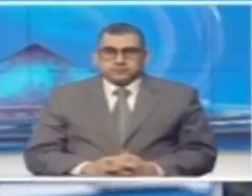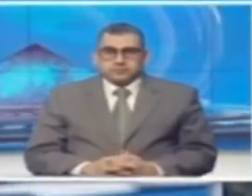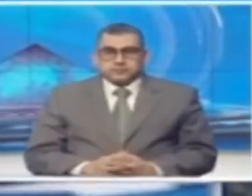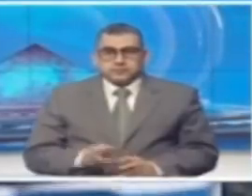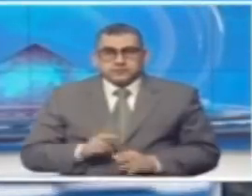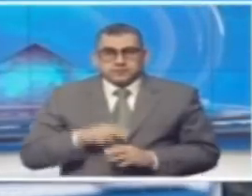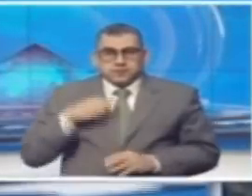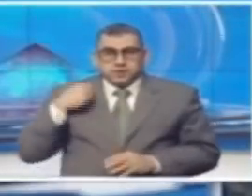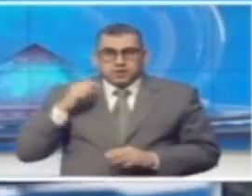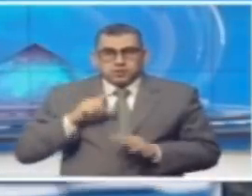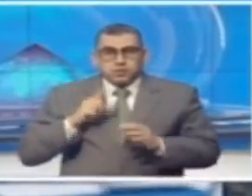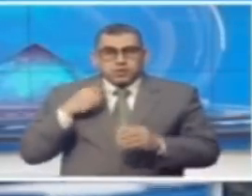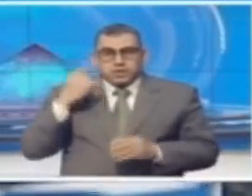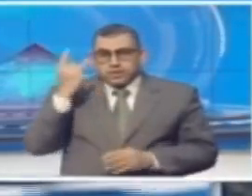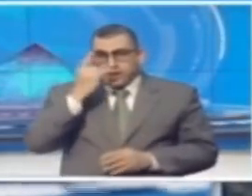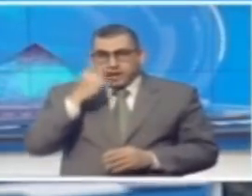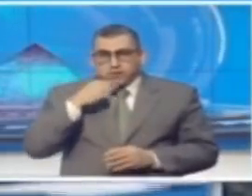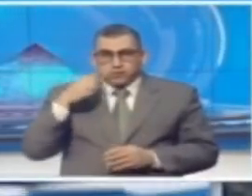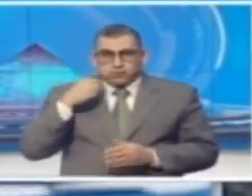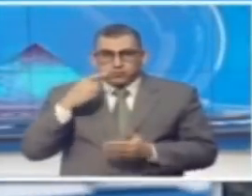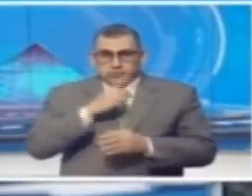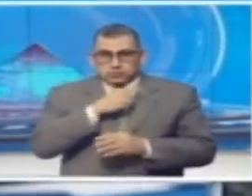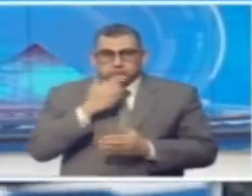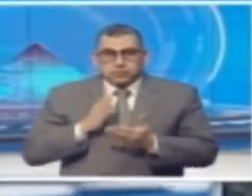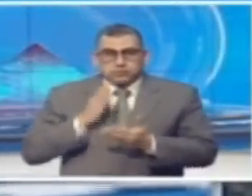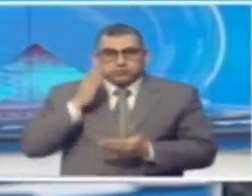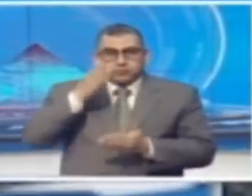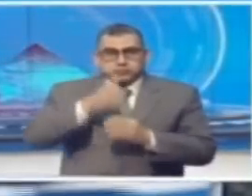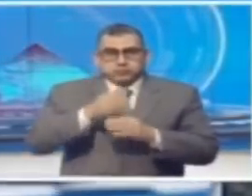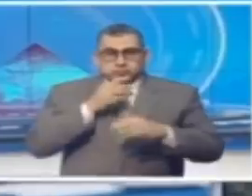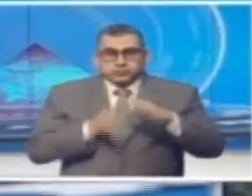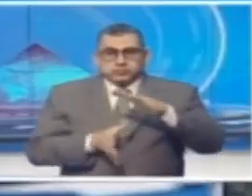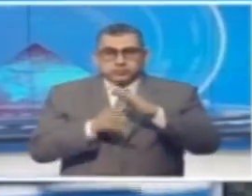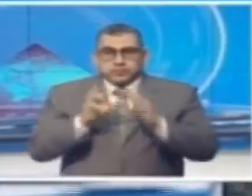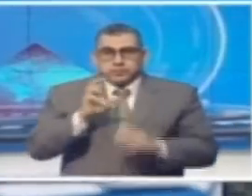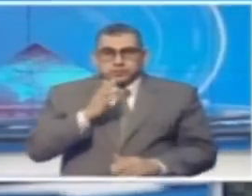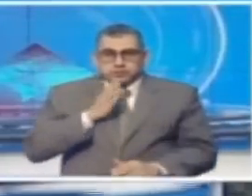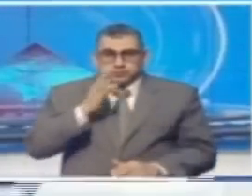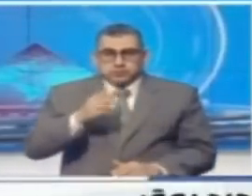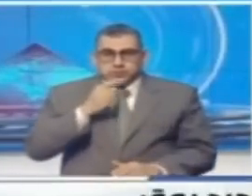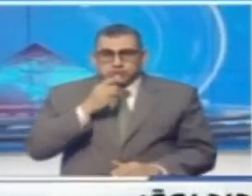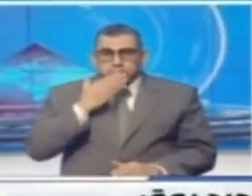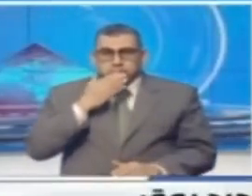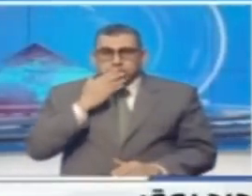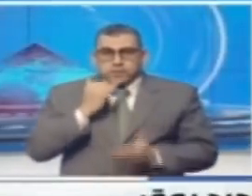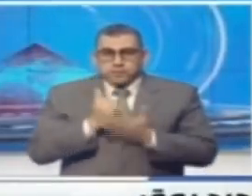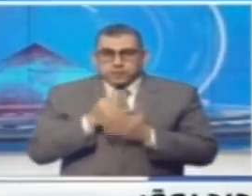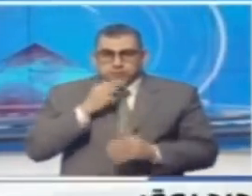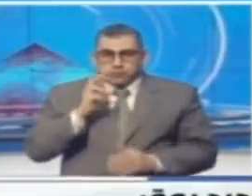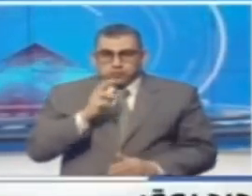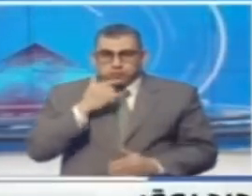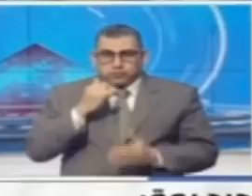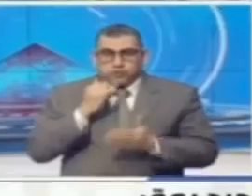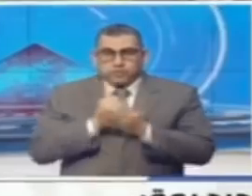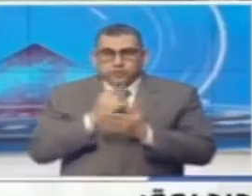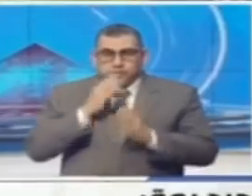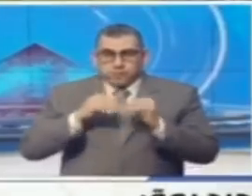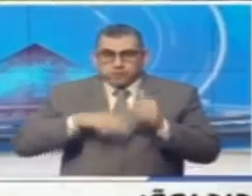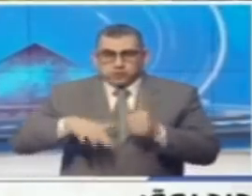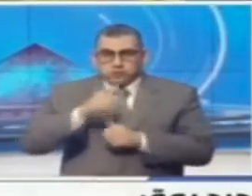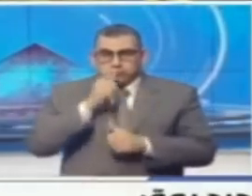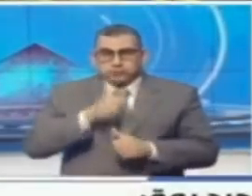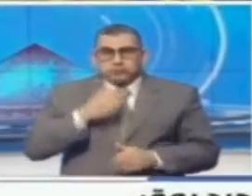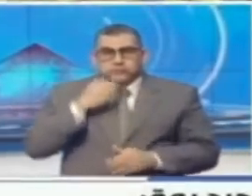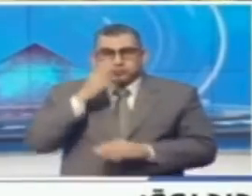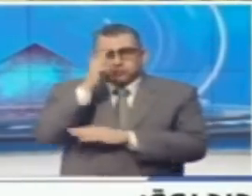كما قام وزير الداخلية محمود توفيق بزيارة قداسة البابا تودروس الثاني بابا الإسكندرية بطريرك الكرازة